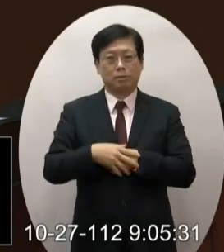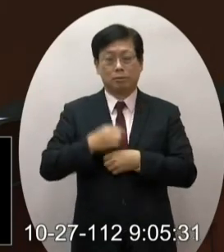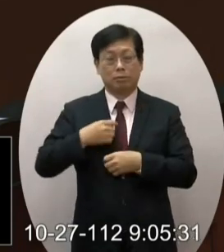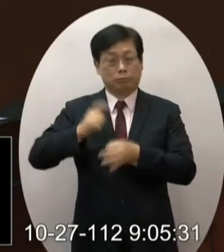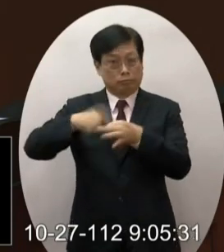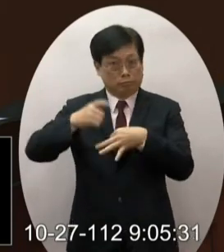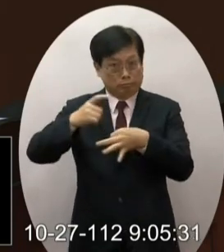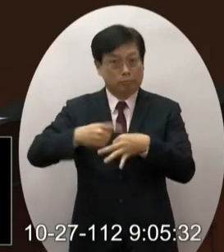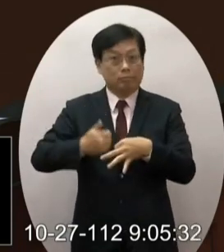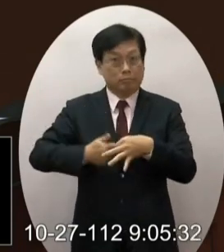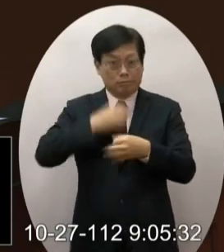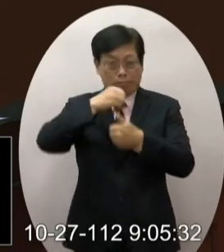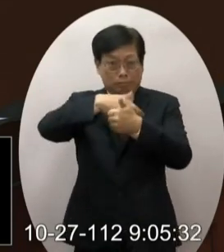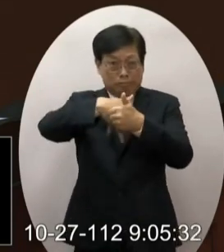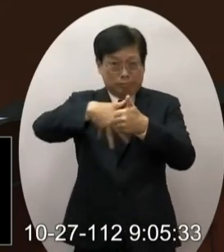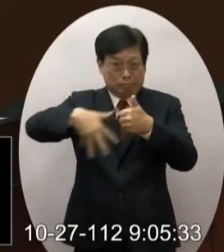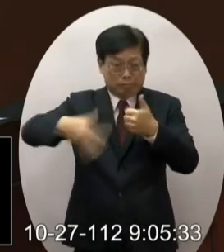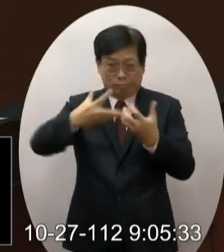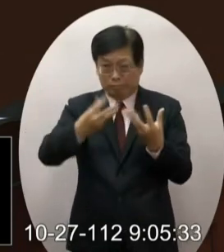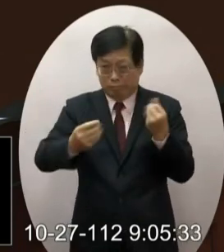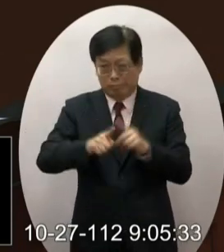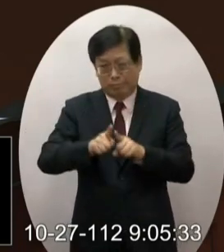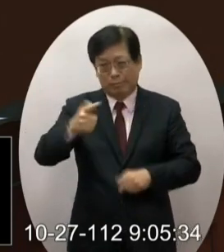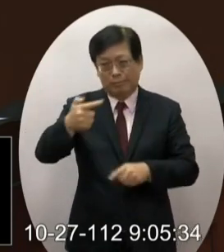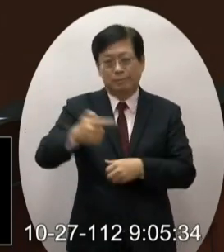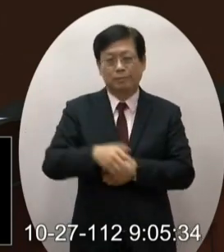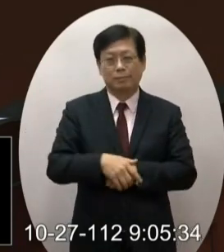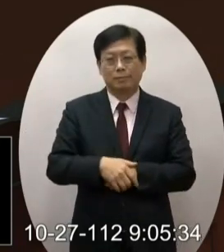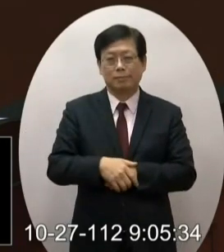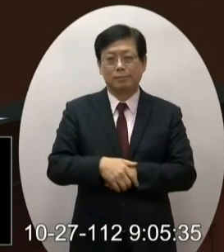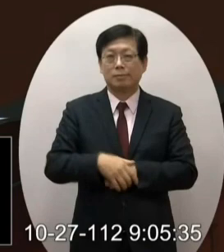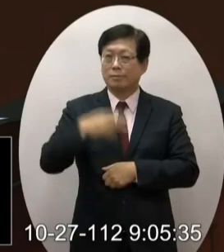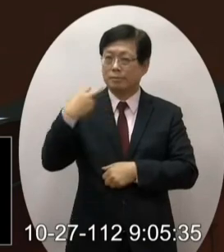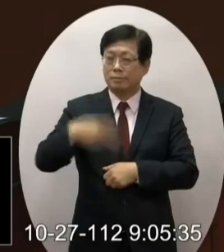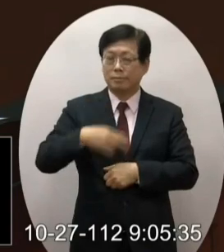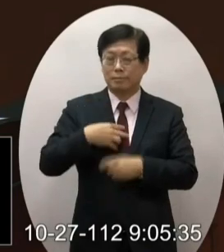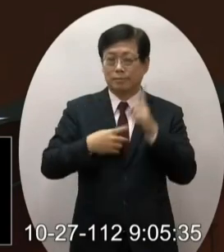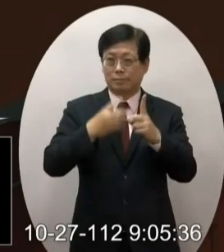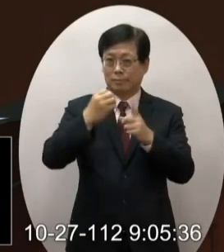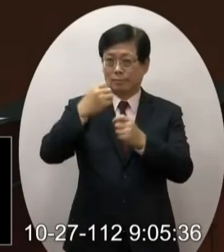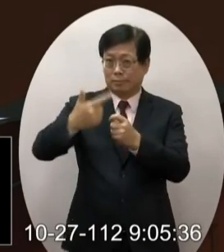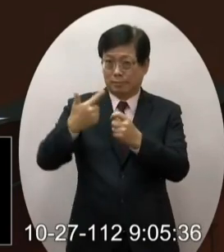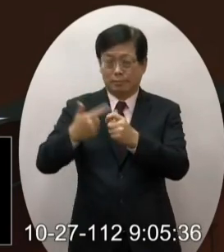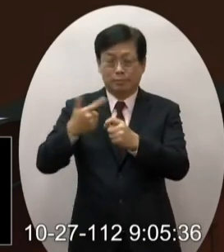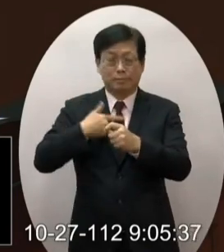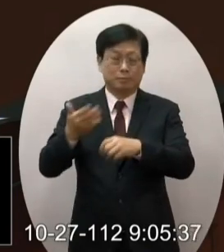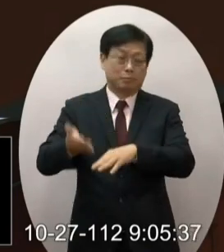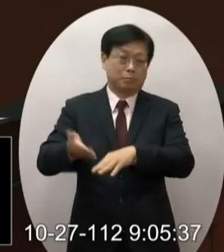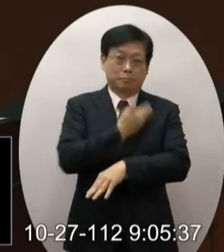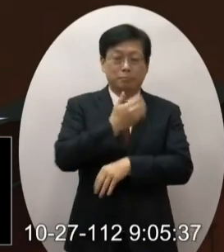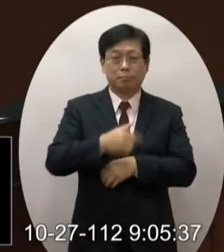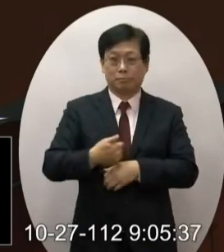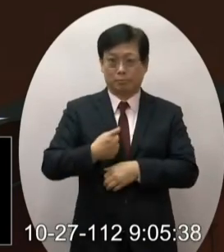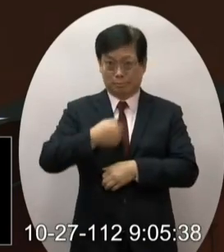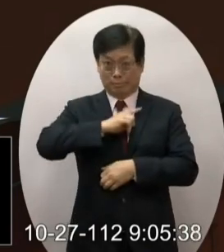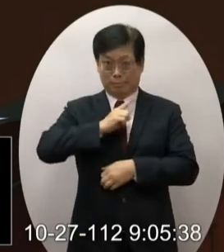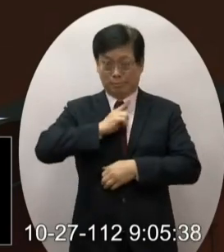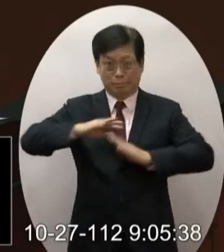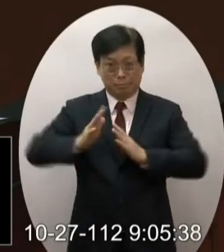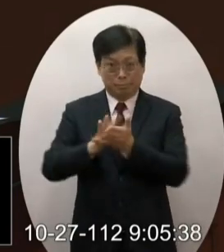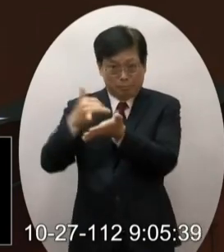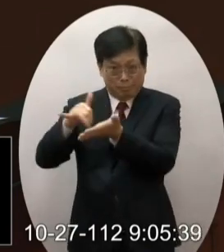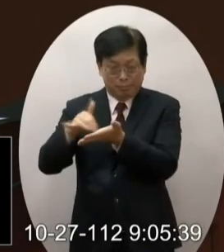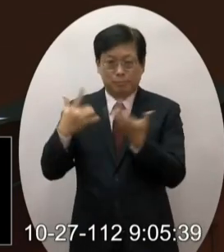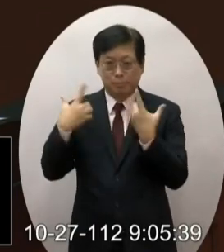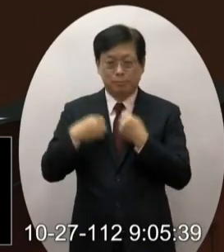得结构严重的落差。而106年以后，我国吉尼系数